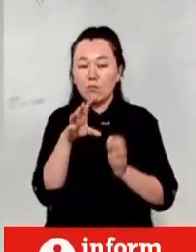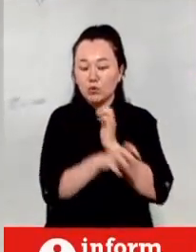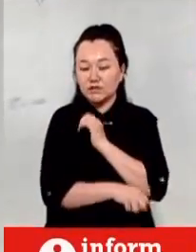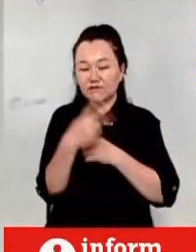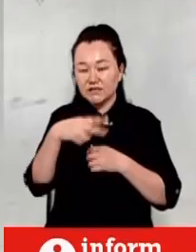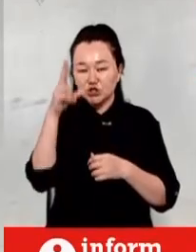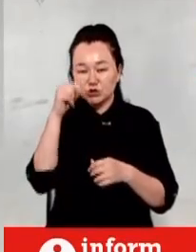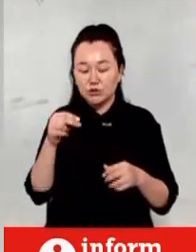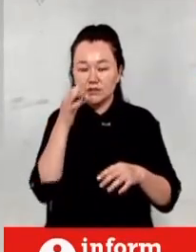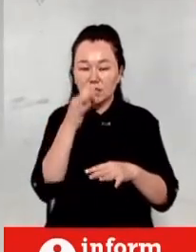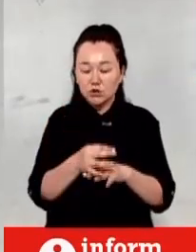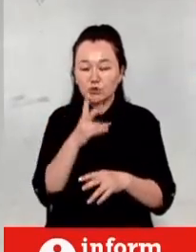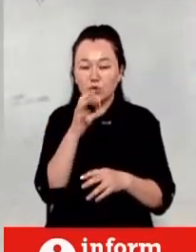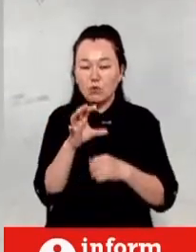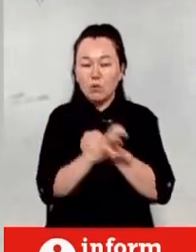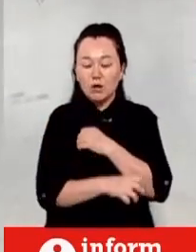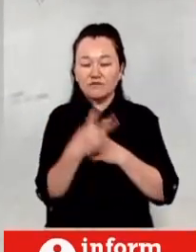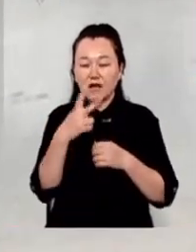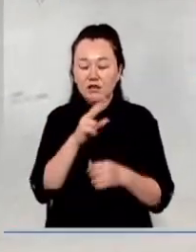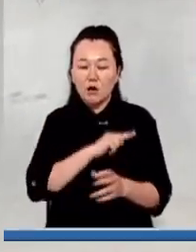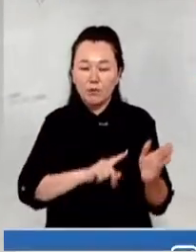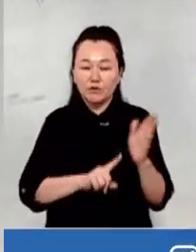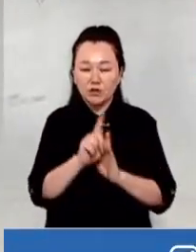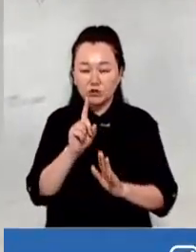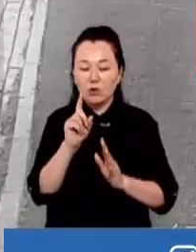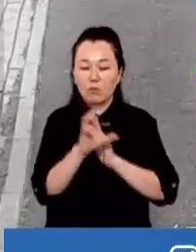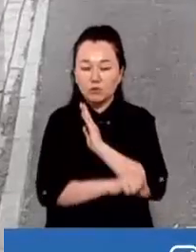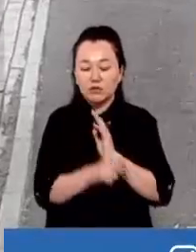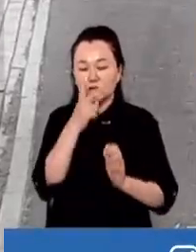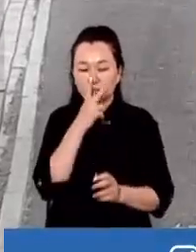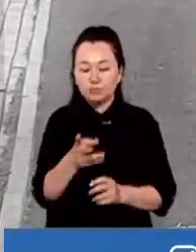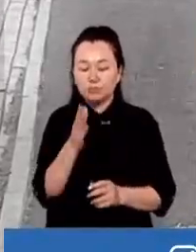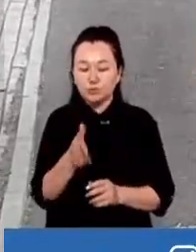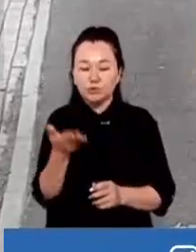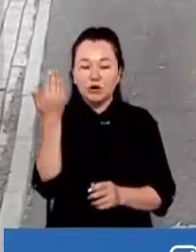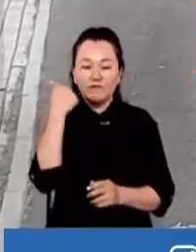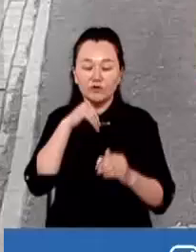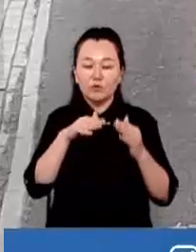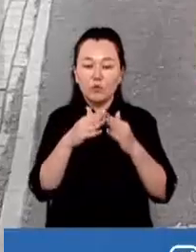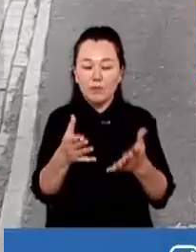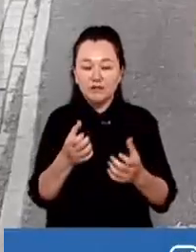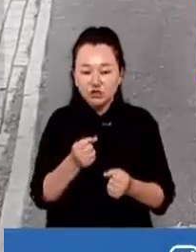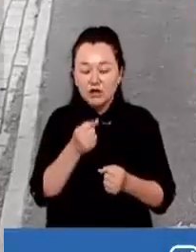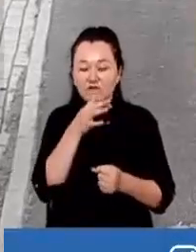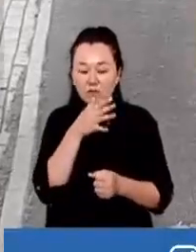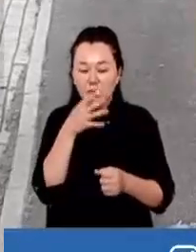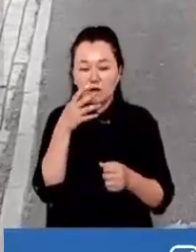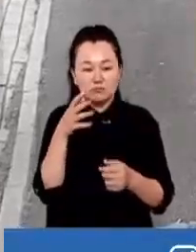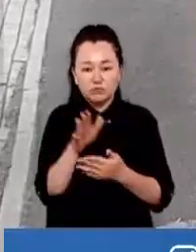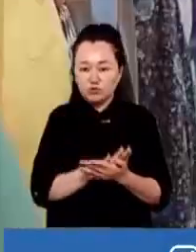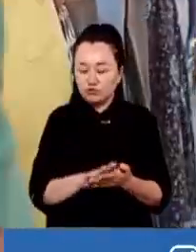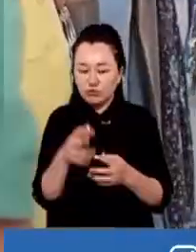сізге мұндай уақытта бізге айтпаймын, бірақ 20-сына дейін жұмыс басталады. Сосын көре жатырмыз. Ал кезінде үйлерді қабылдап алғанда еш кем